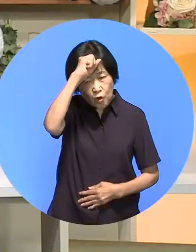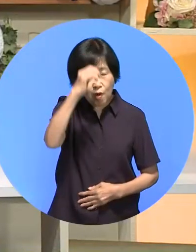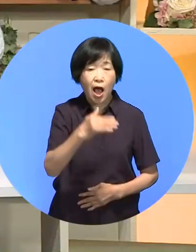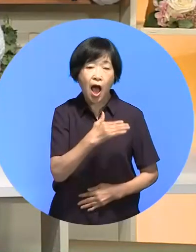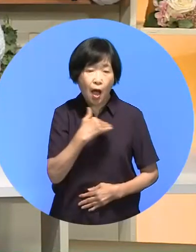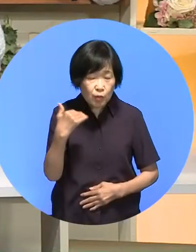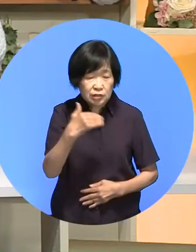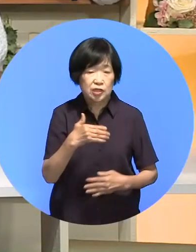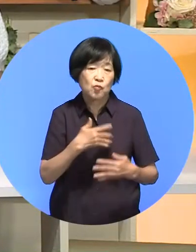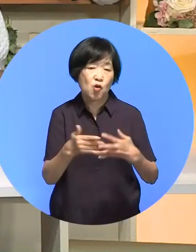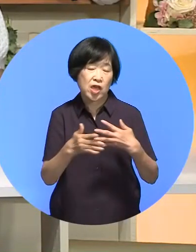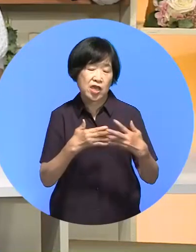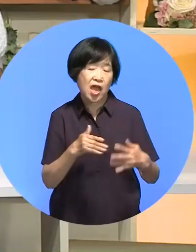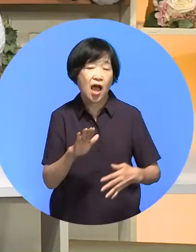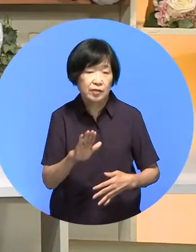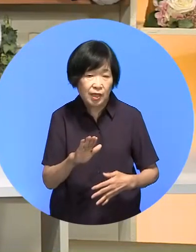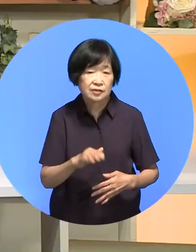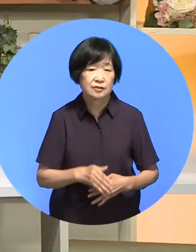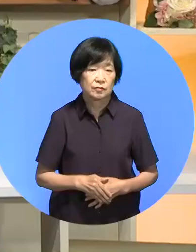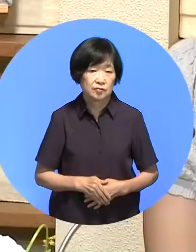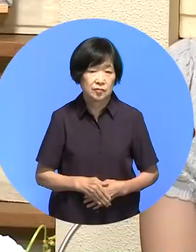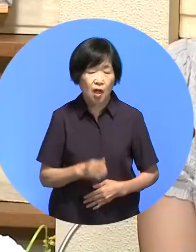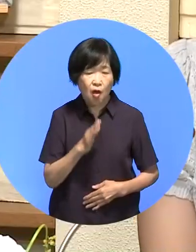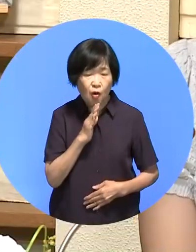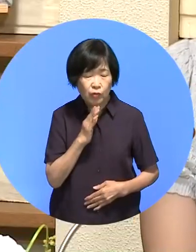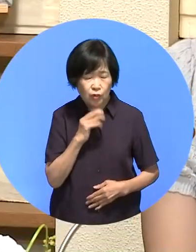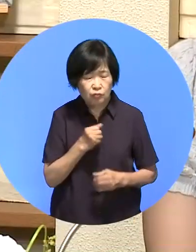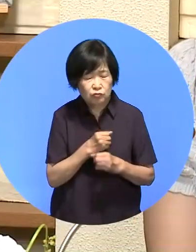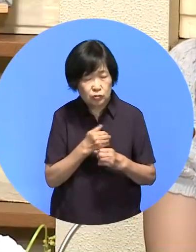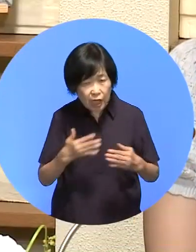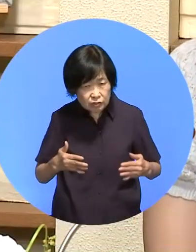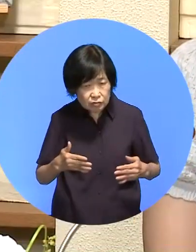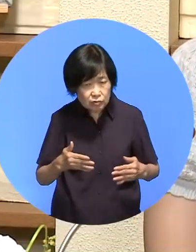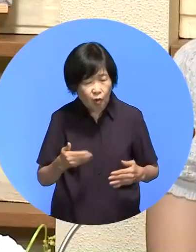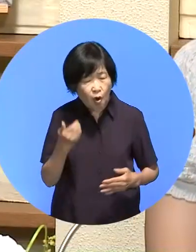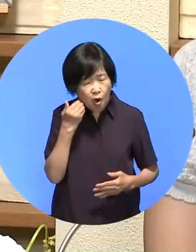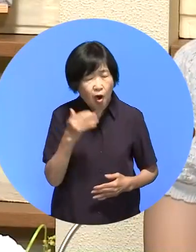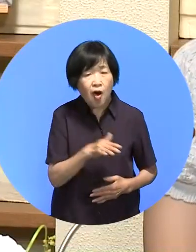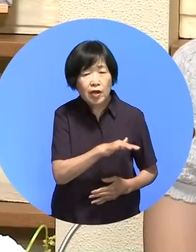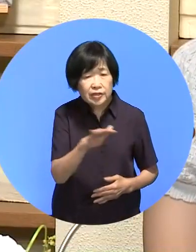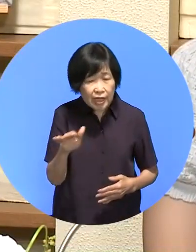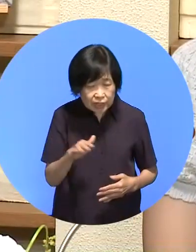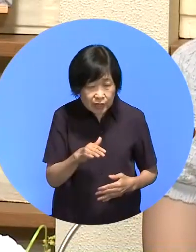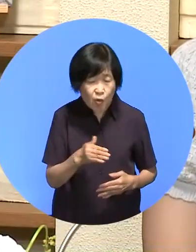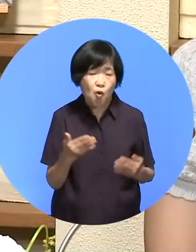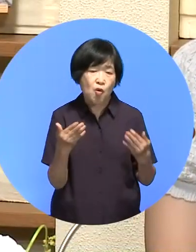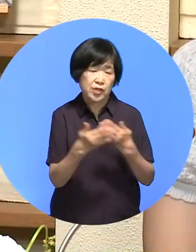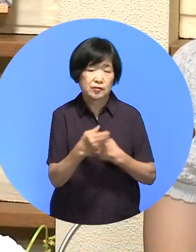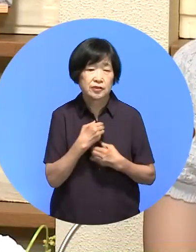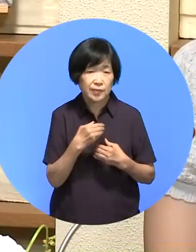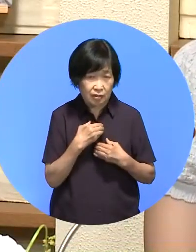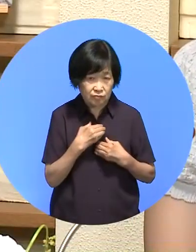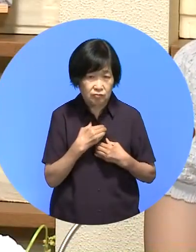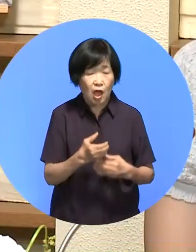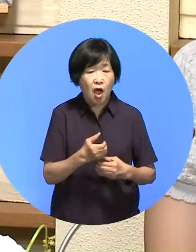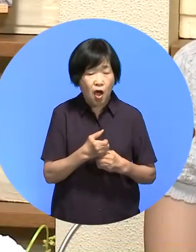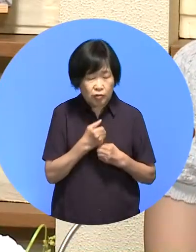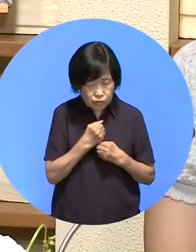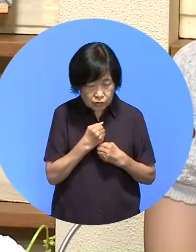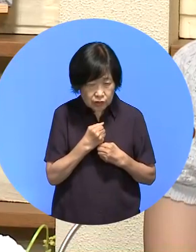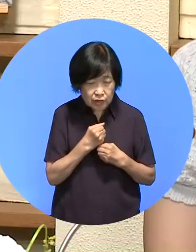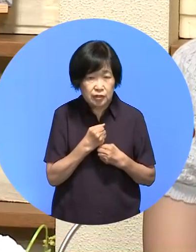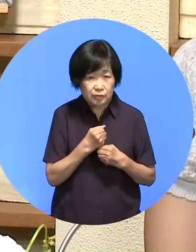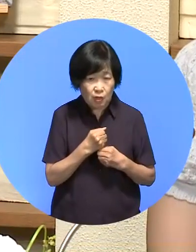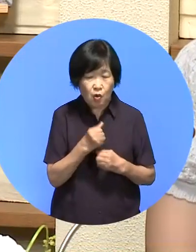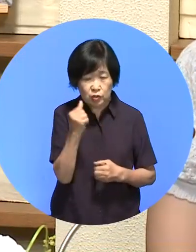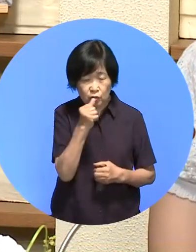症は僕たちも経験が実はあります、 はい、 本当に油断するとどなたでも可能性があることです。で、注意事項ね、VTR でも